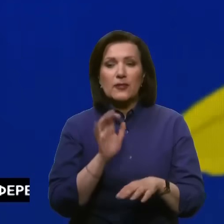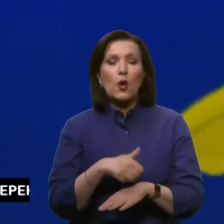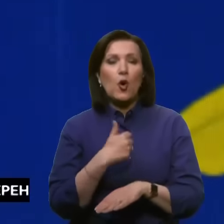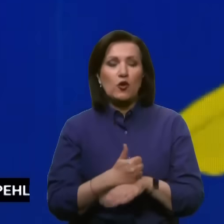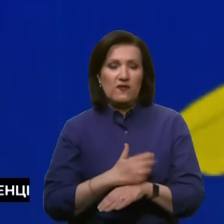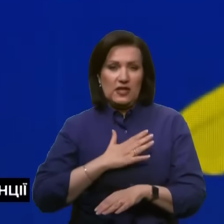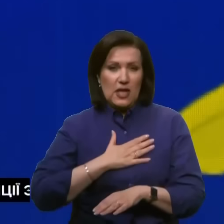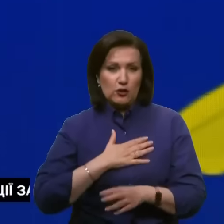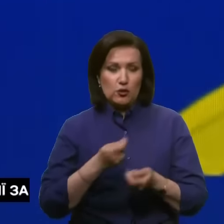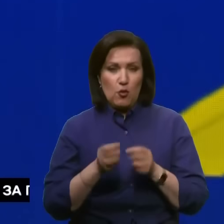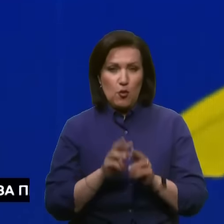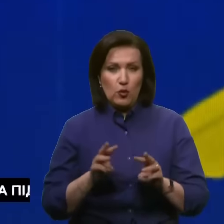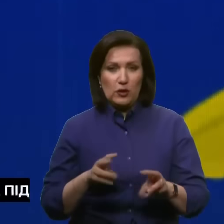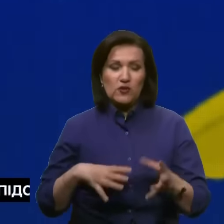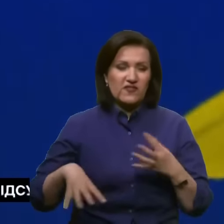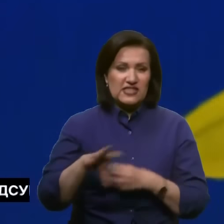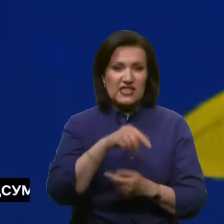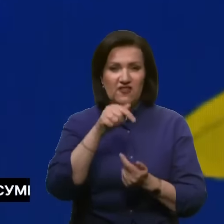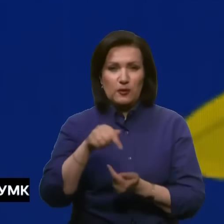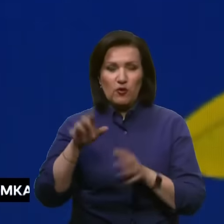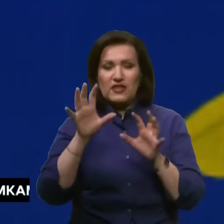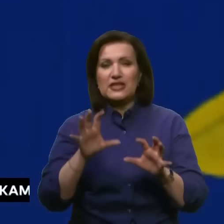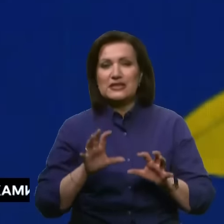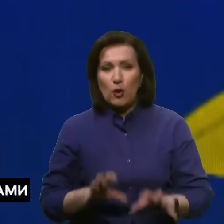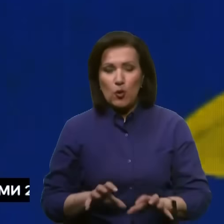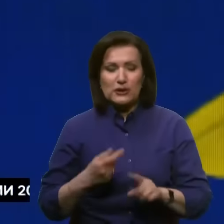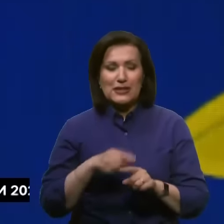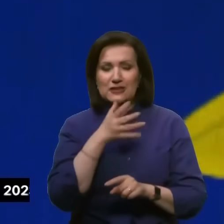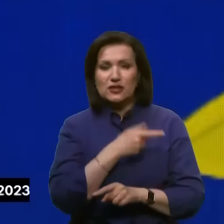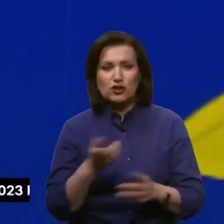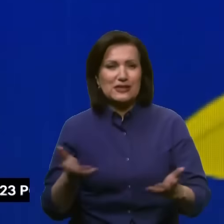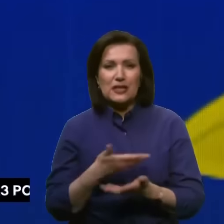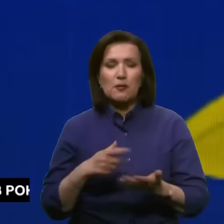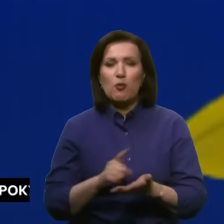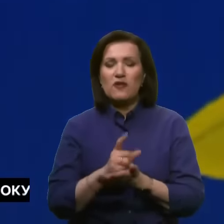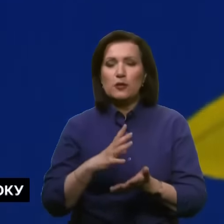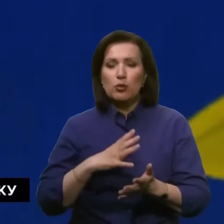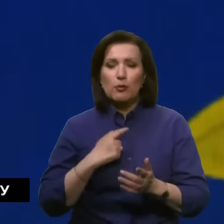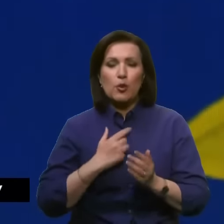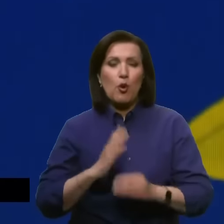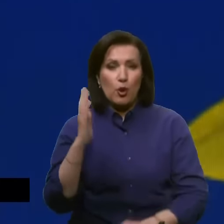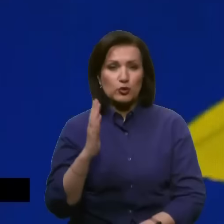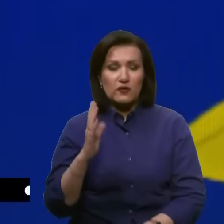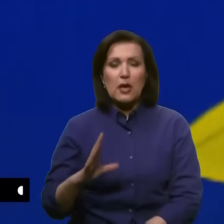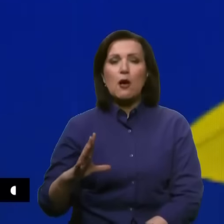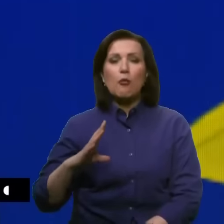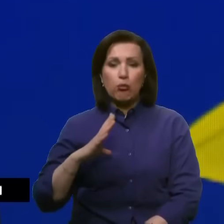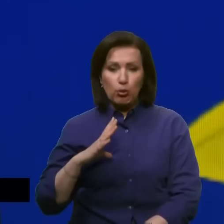голові нашого уряду. Всі відповідні закони на цей час, які ми повинні були проголосувати,